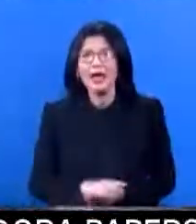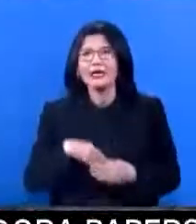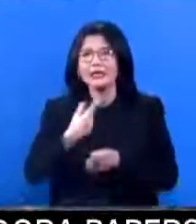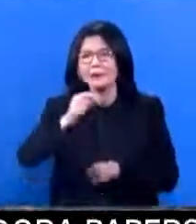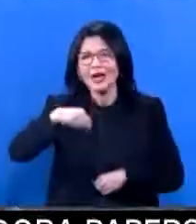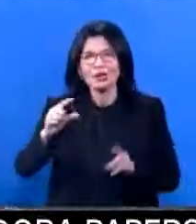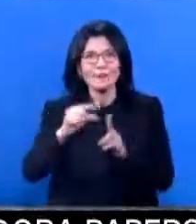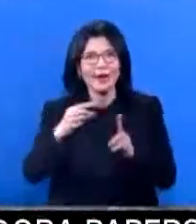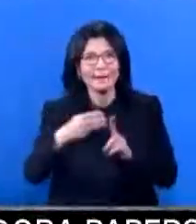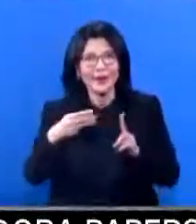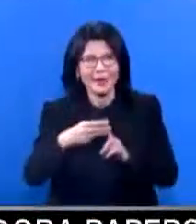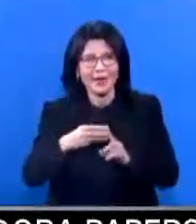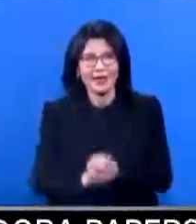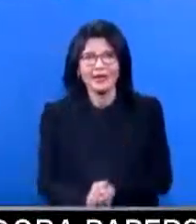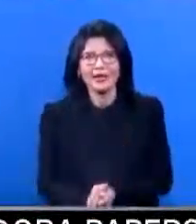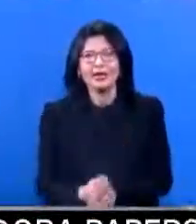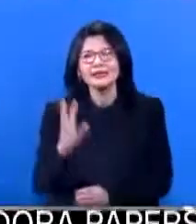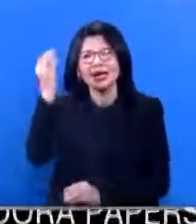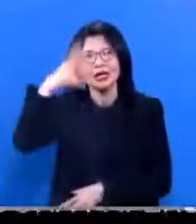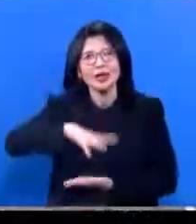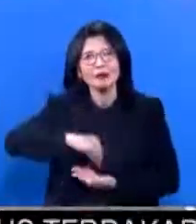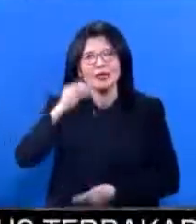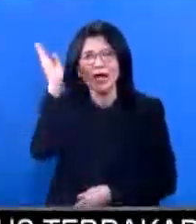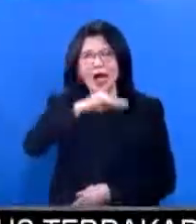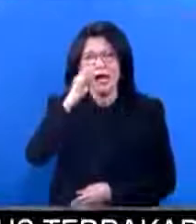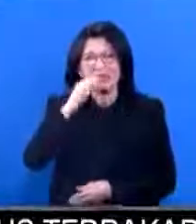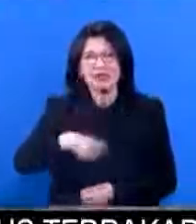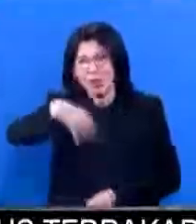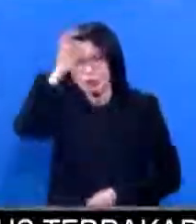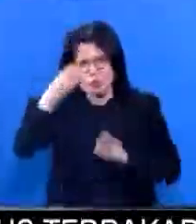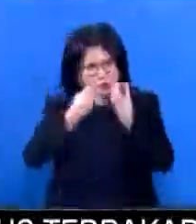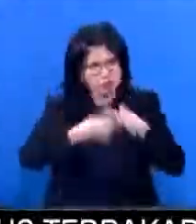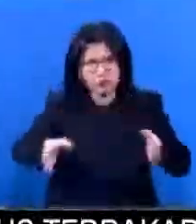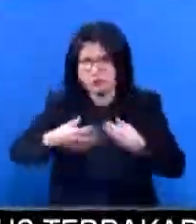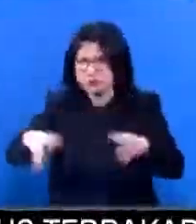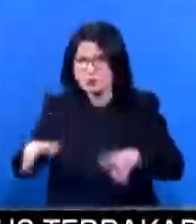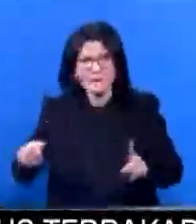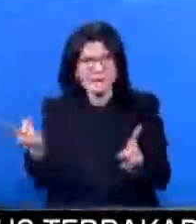Jalan Kebon Sirih Menteng Jakarta Pusat, Senin pagi dibubarkan paksa polisi.